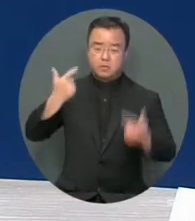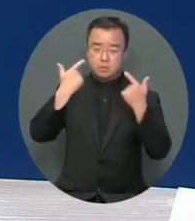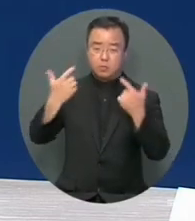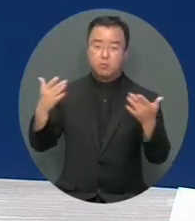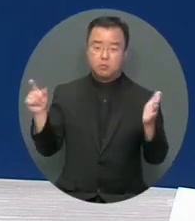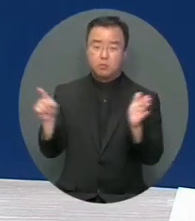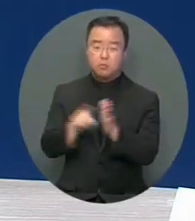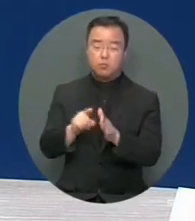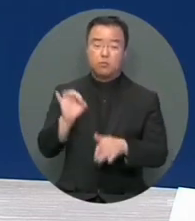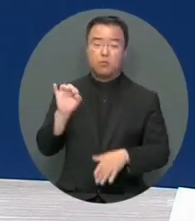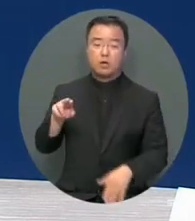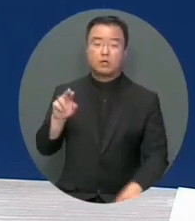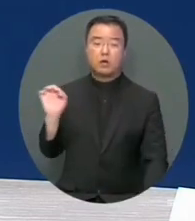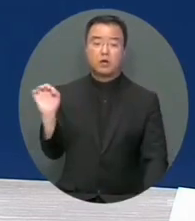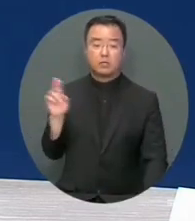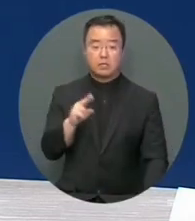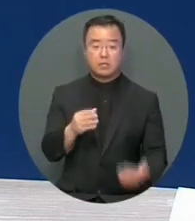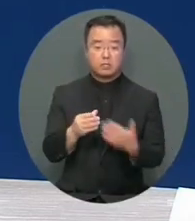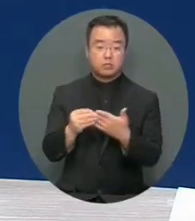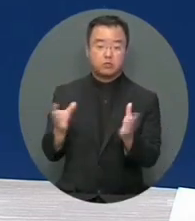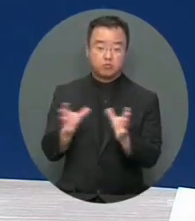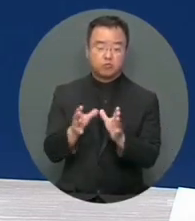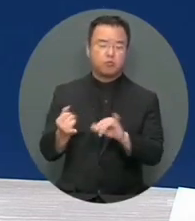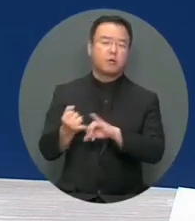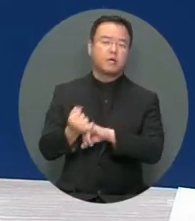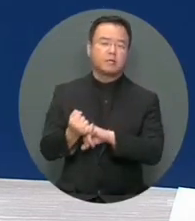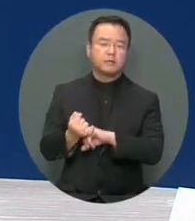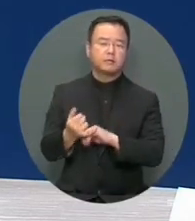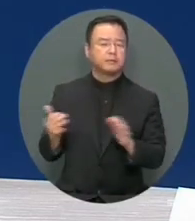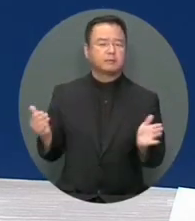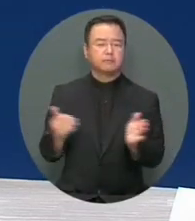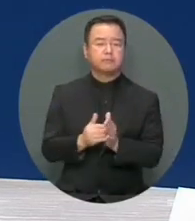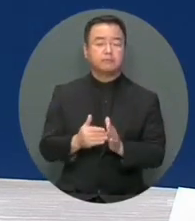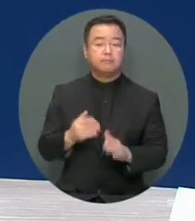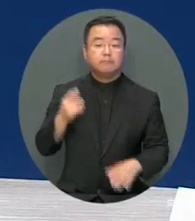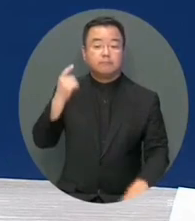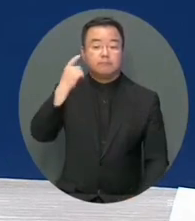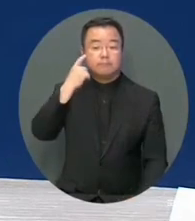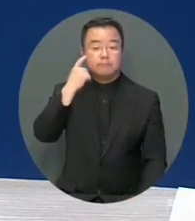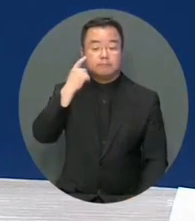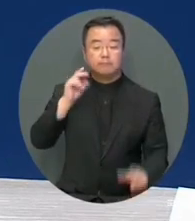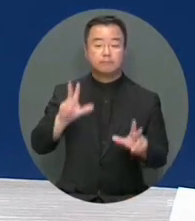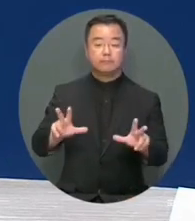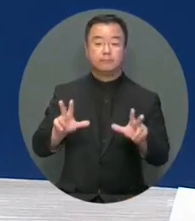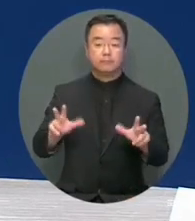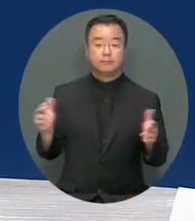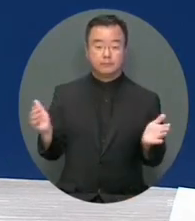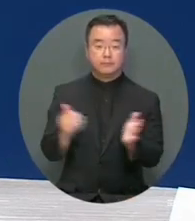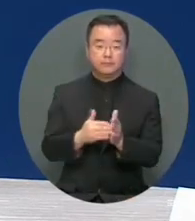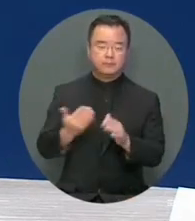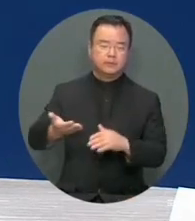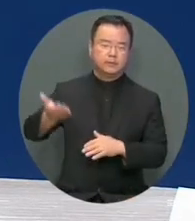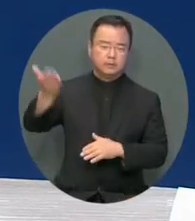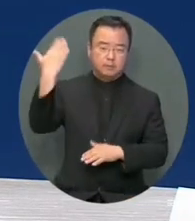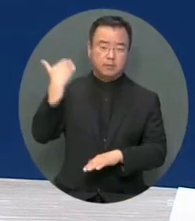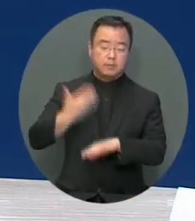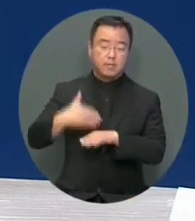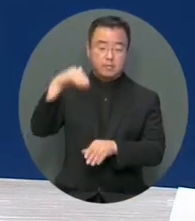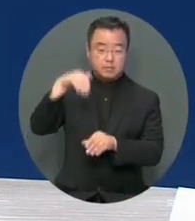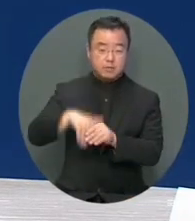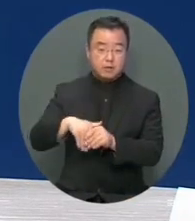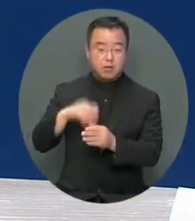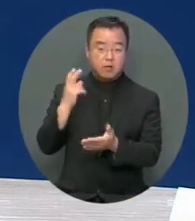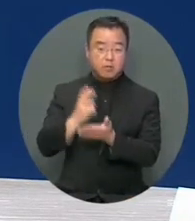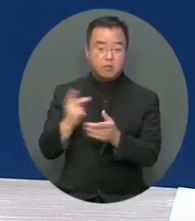여야 지도부도 그렇게 약속을 했고요. 이유는 그동안 예, 예년의 다른 선거법 개정 때와는